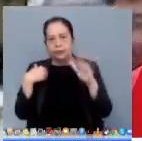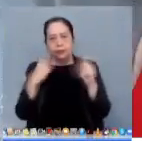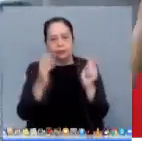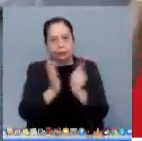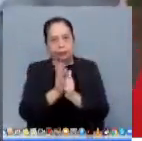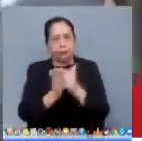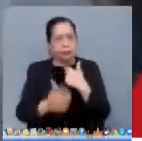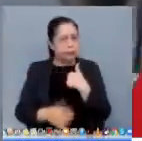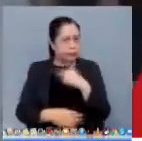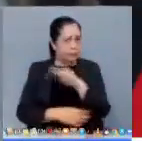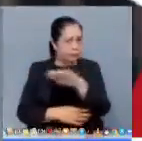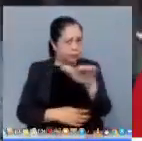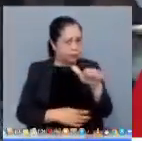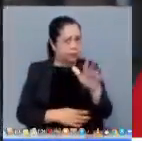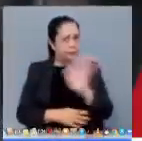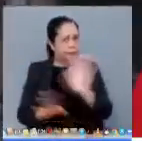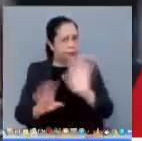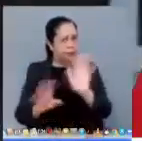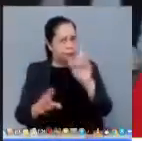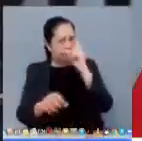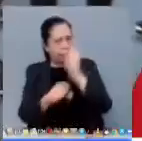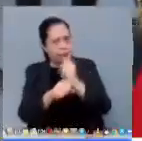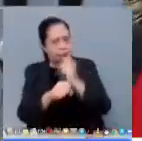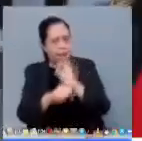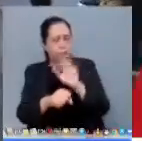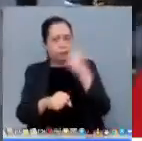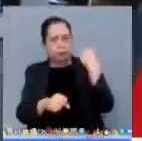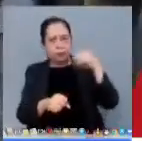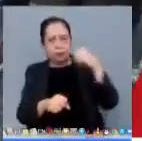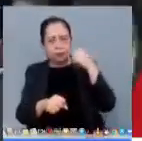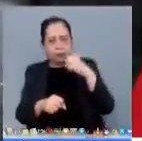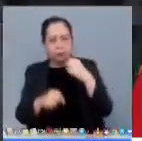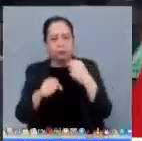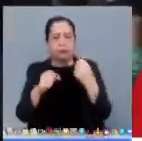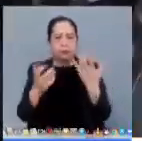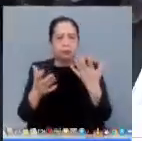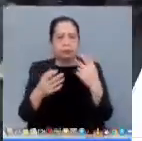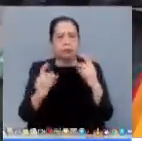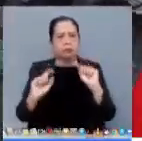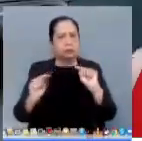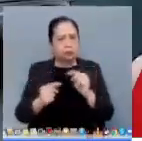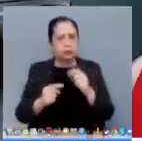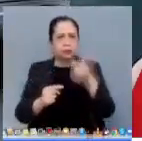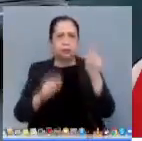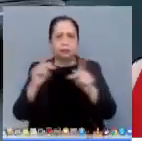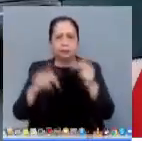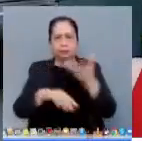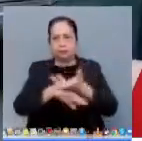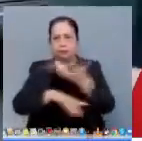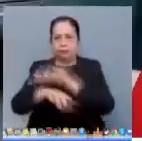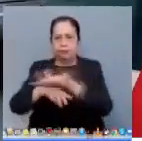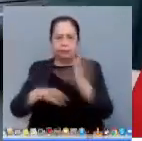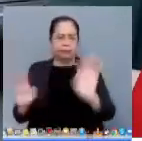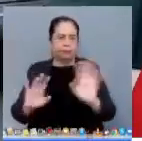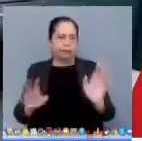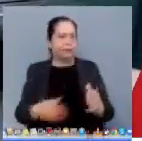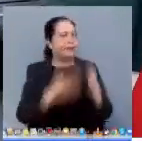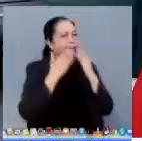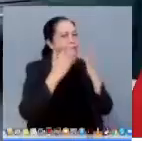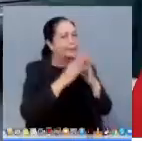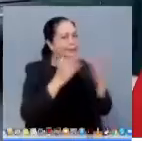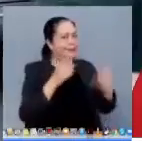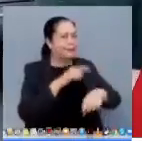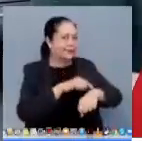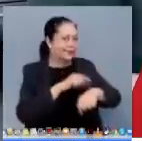bawat isa, wag na po tayo gumawa ng mga bagay na maaaring makasakit sa ating mga mamamayan. Thank you so very much for your time, Mayor.